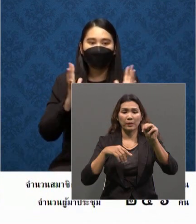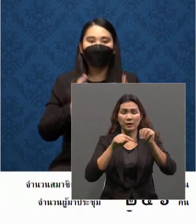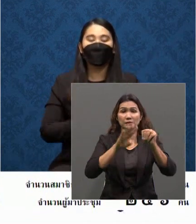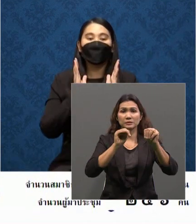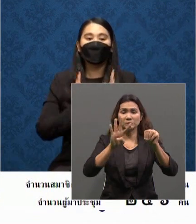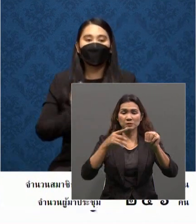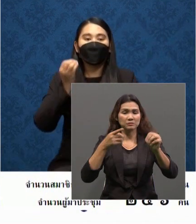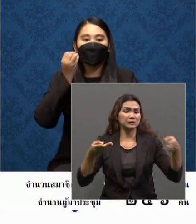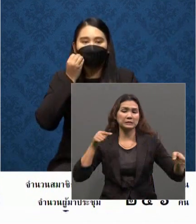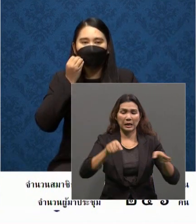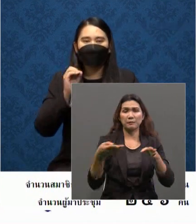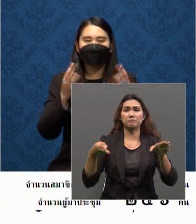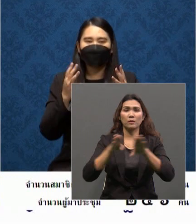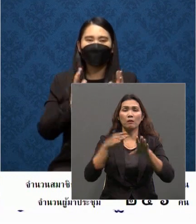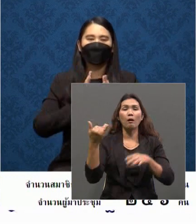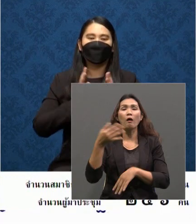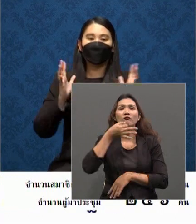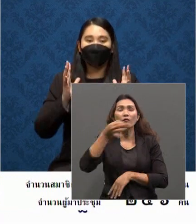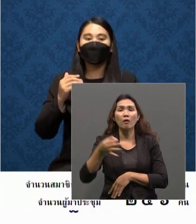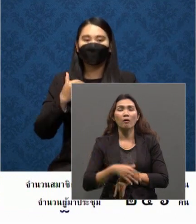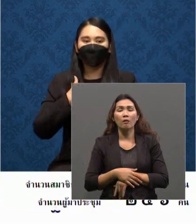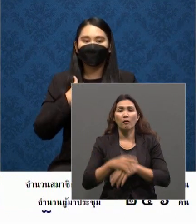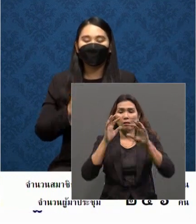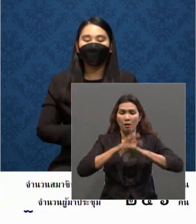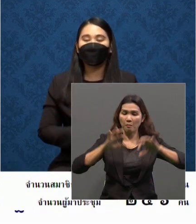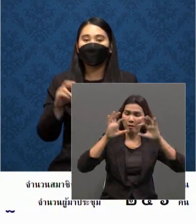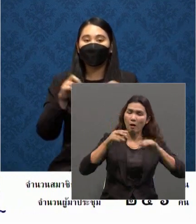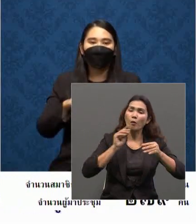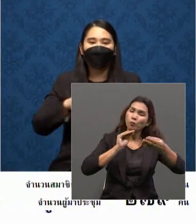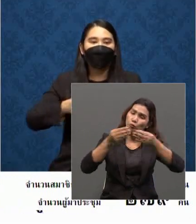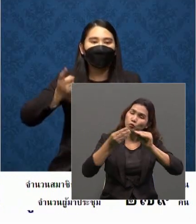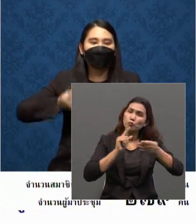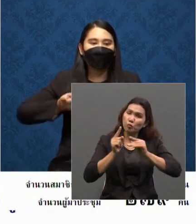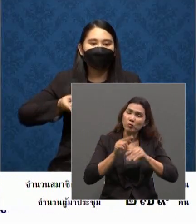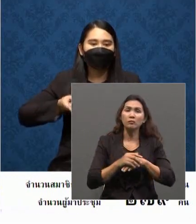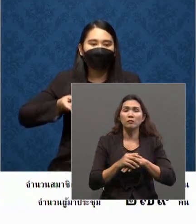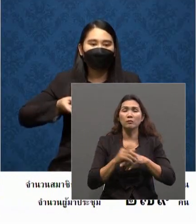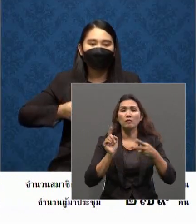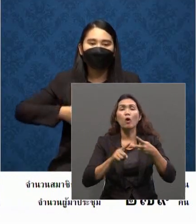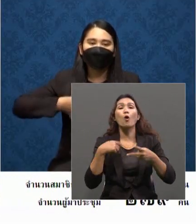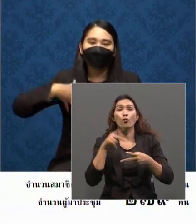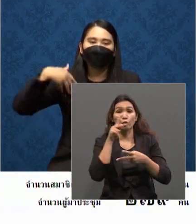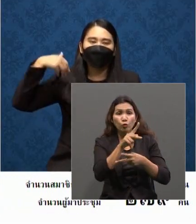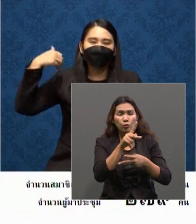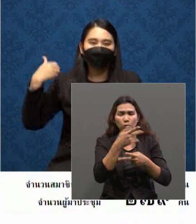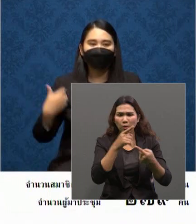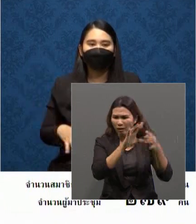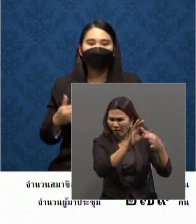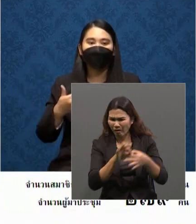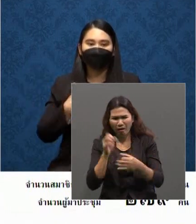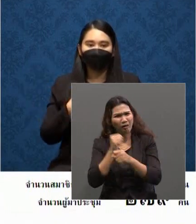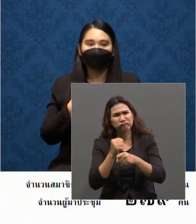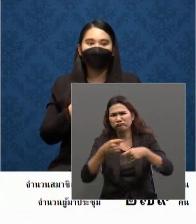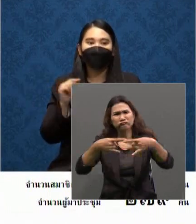กฟ้องร้องและรัฐบาลใช้ลักษณะประนีประนอมปัญหาการกู้หนี้แต่กลับบริหารงานไม่สอดคล้องเหมาะส